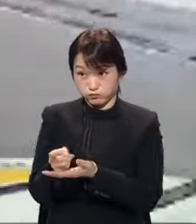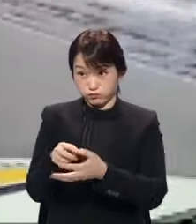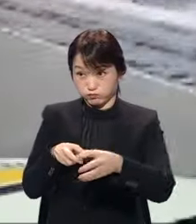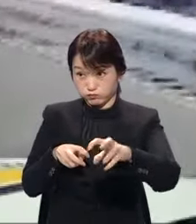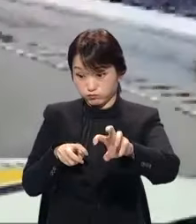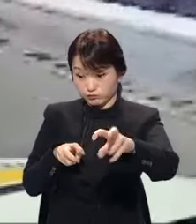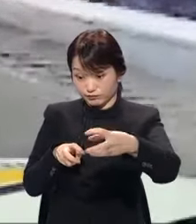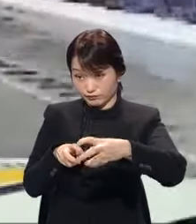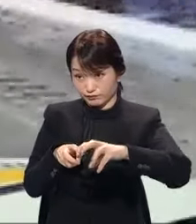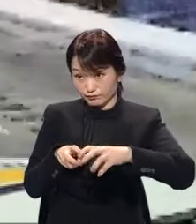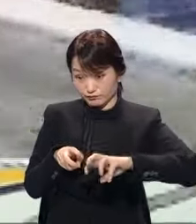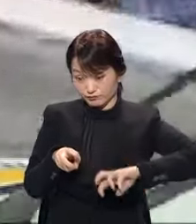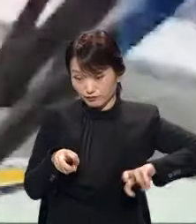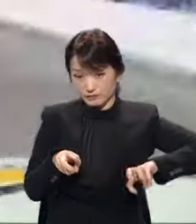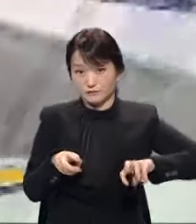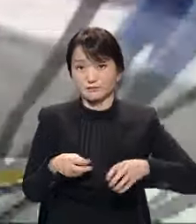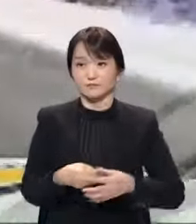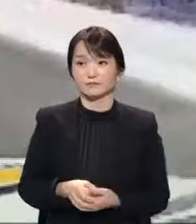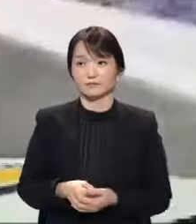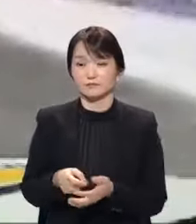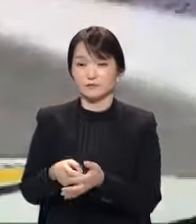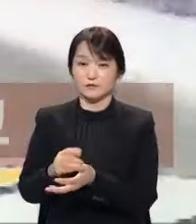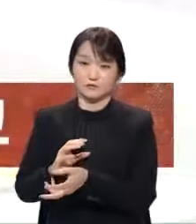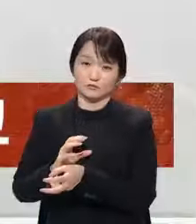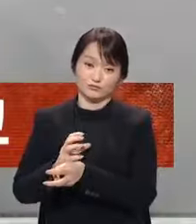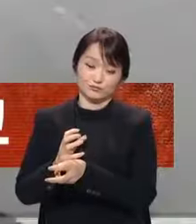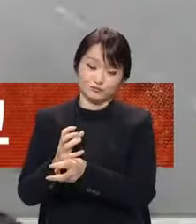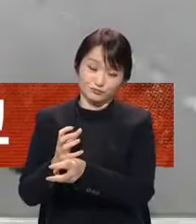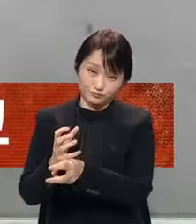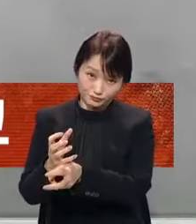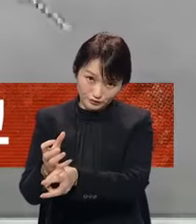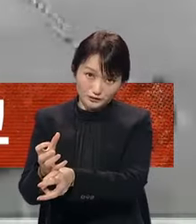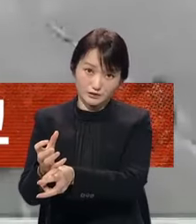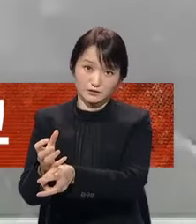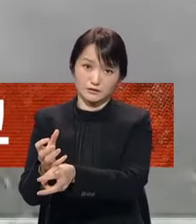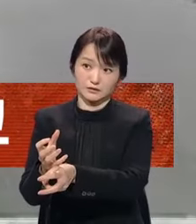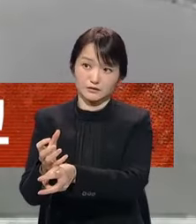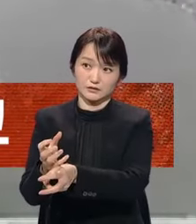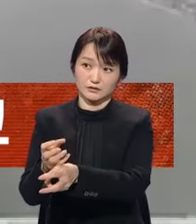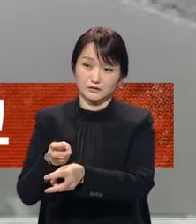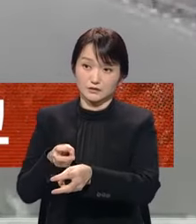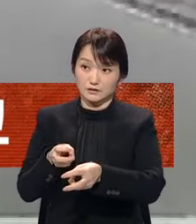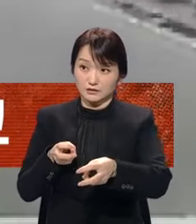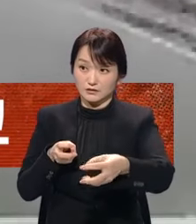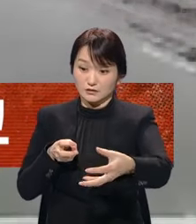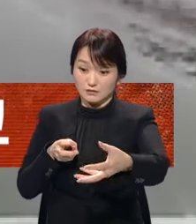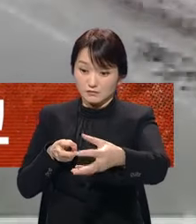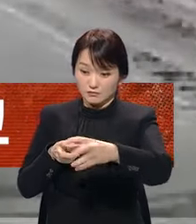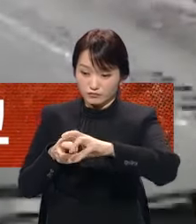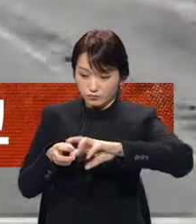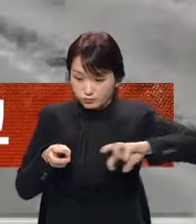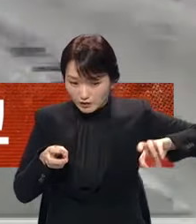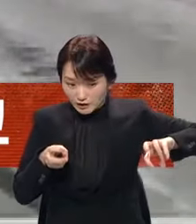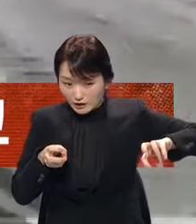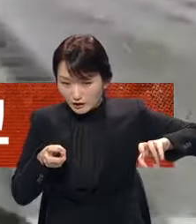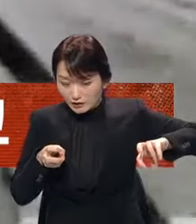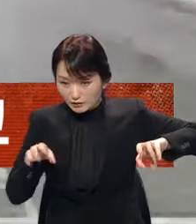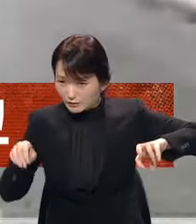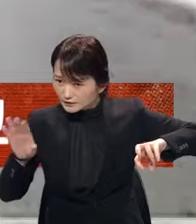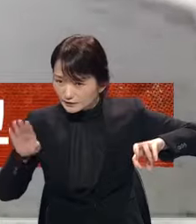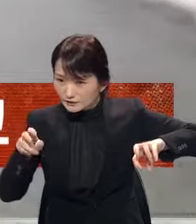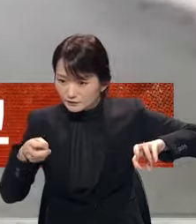그만 사고를 당하고 만 겁니다. 구급대원들은 환자를 이송 중이었지만 그래도 이 사고도 무시하고 지나갈 수는 없었겠죠. 차를